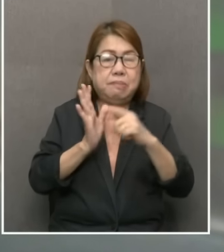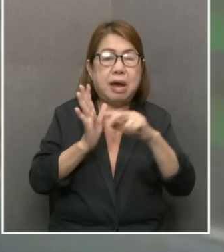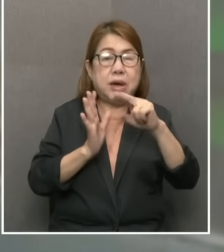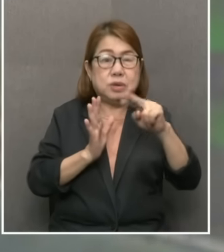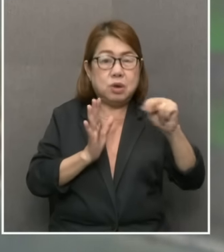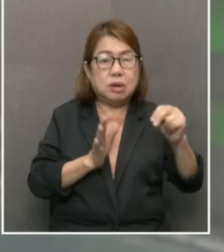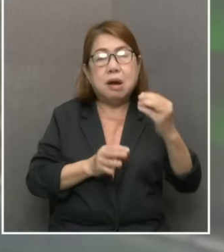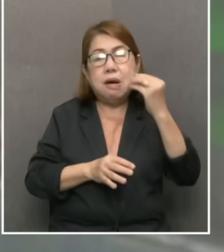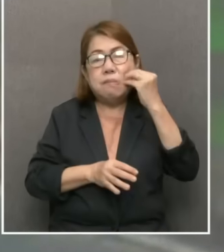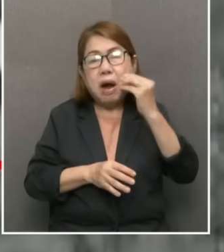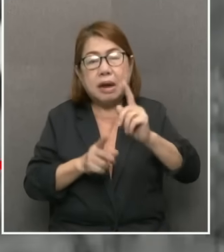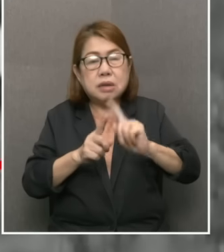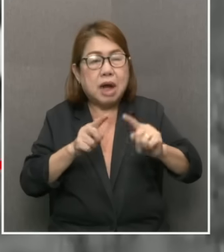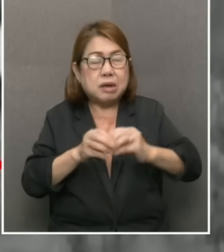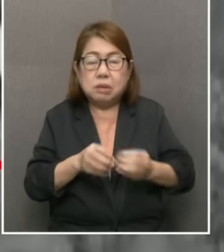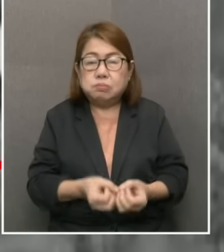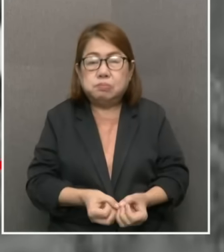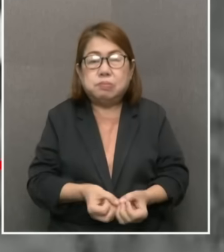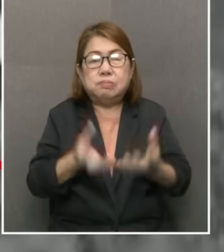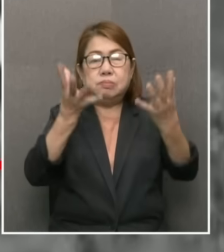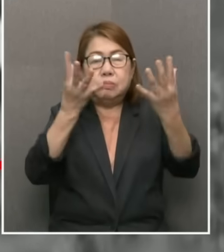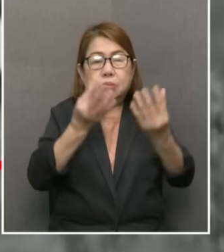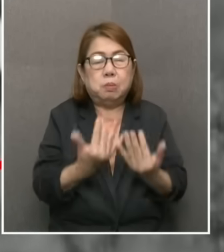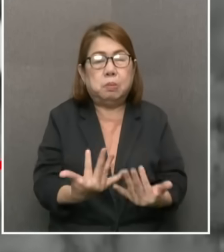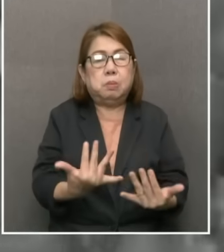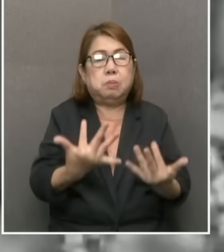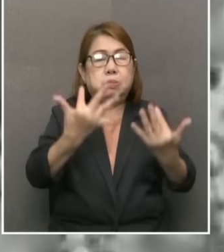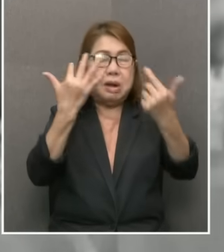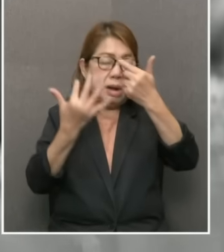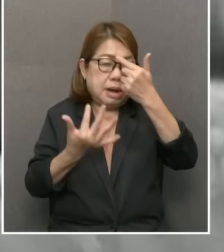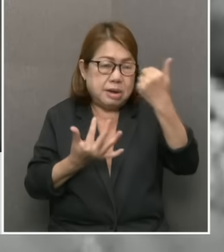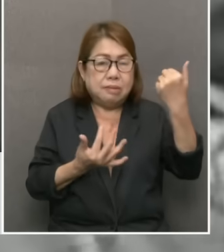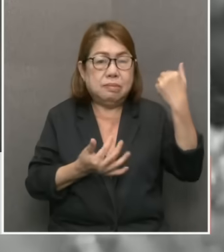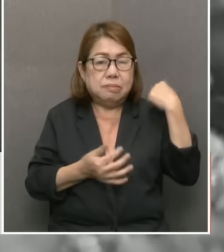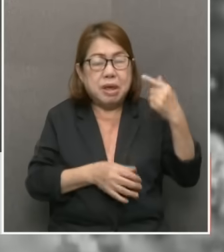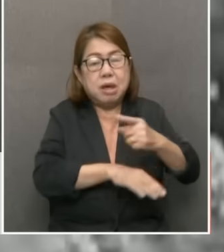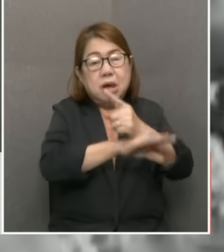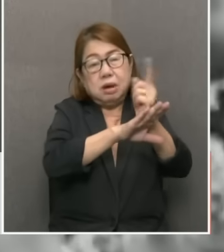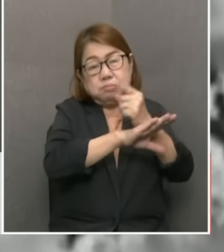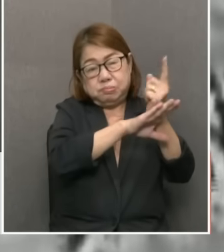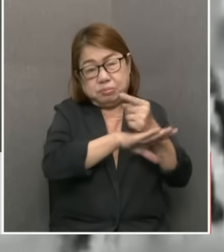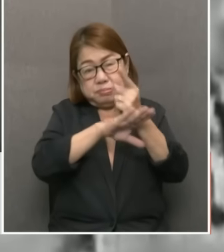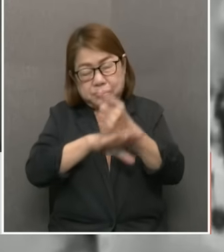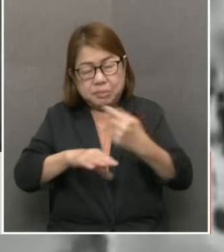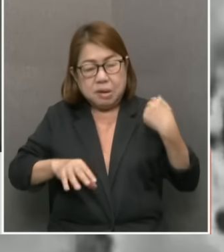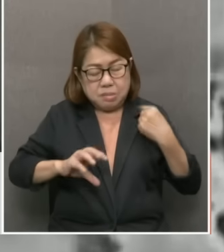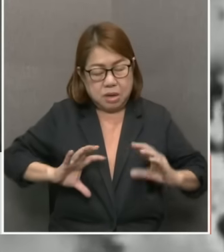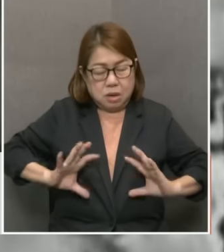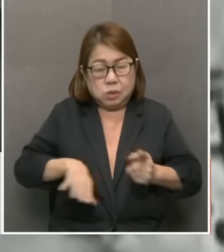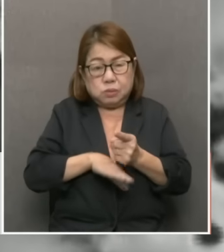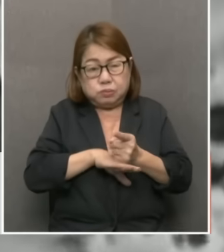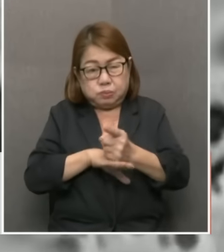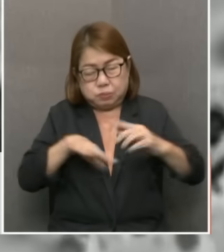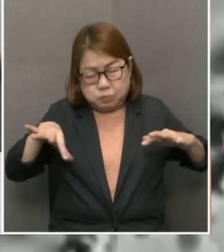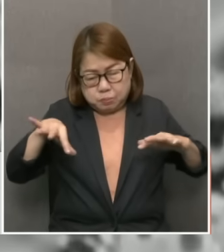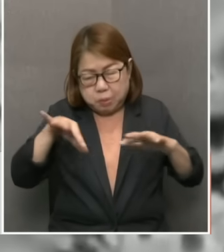ายหลังจนเกิดระเบิดครั้งใหญ่ควันดำขโมงและยังได้ส่งเฮลิคอปเตอร์รถถังไปเข้าไปโจมตี